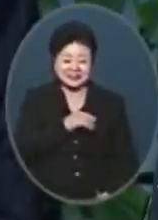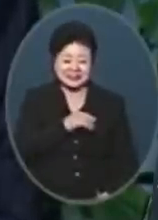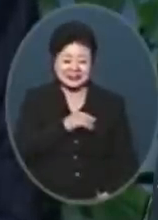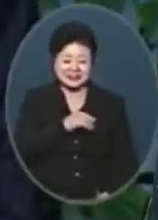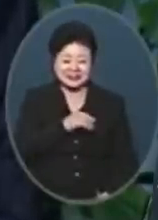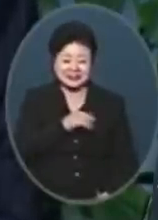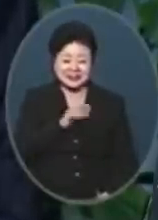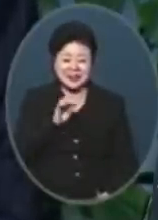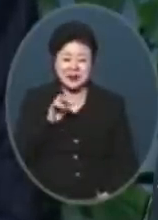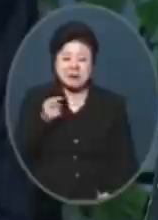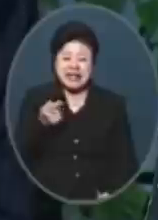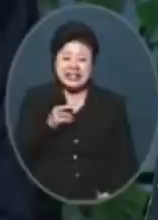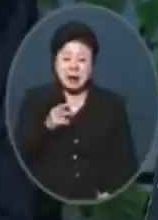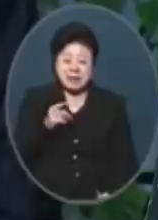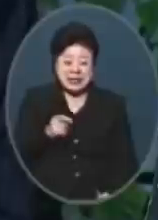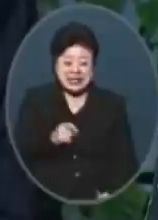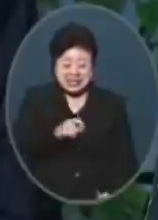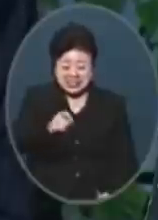만년필을